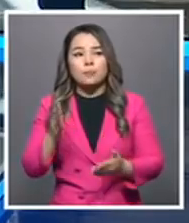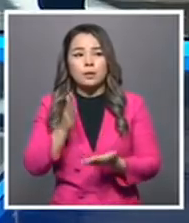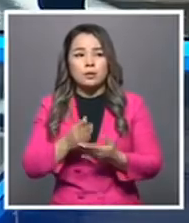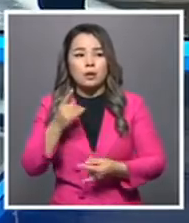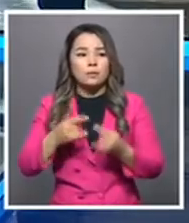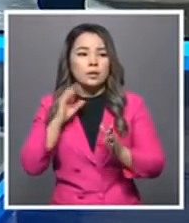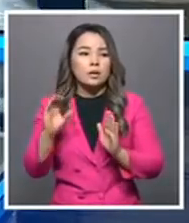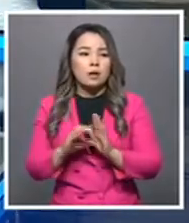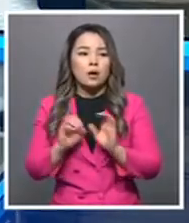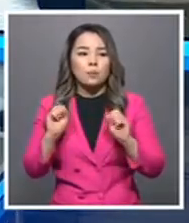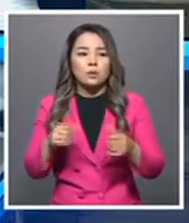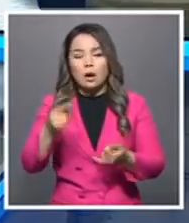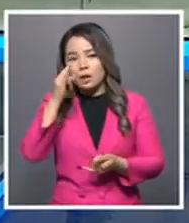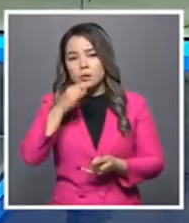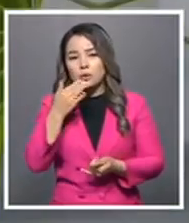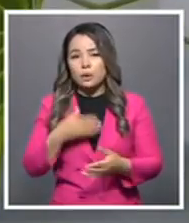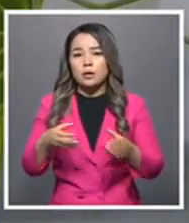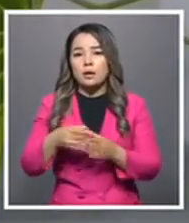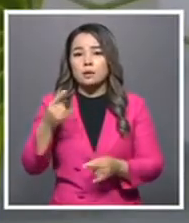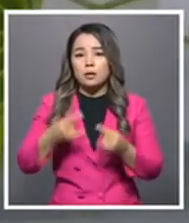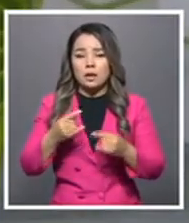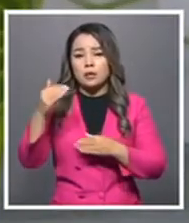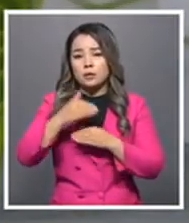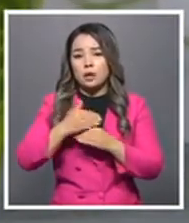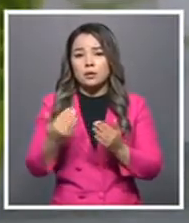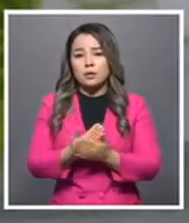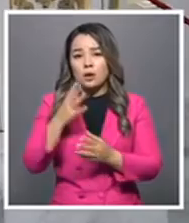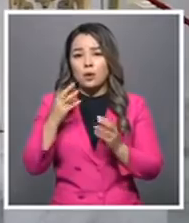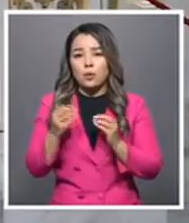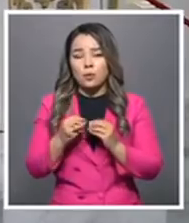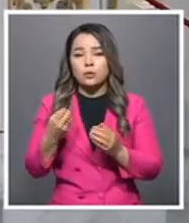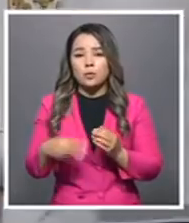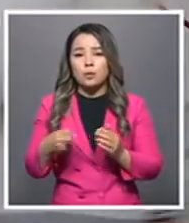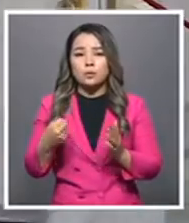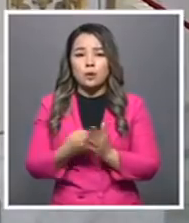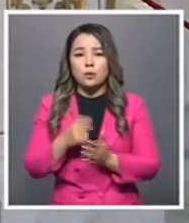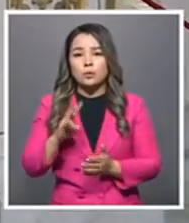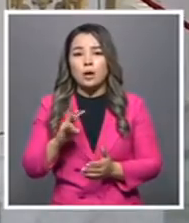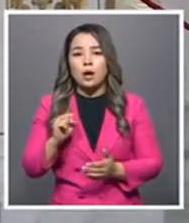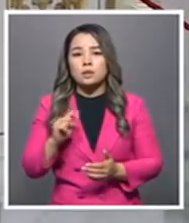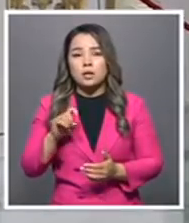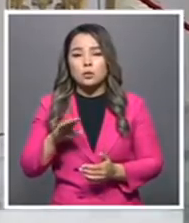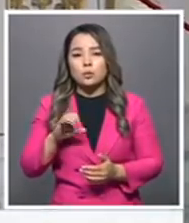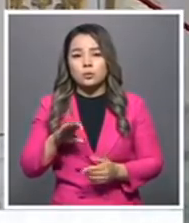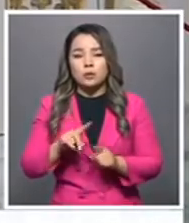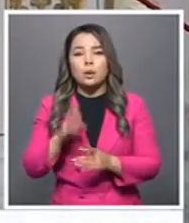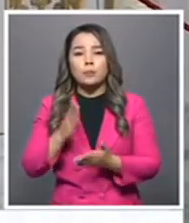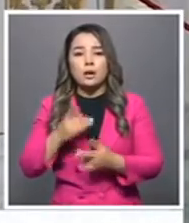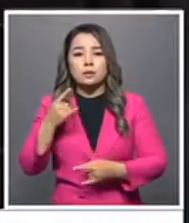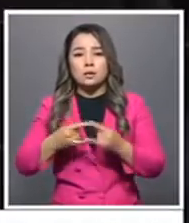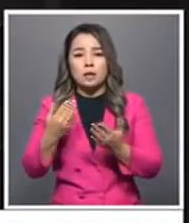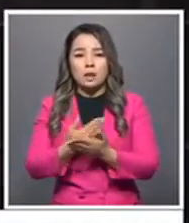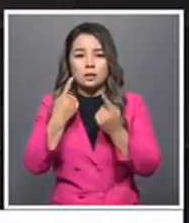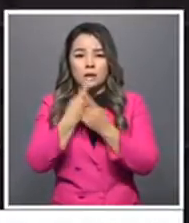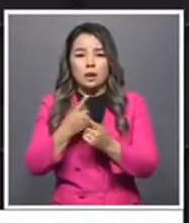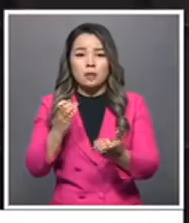тыңдай аласыздар. Қазақстан ұлттық телеарнасы бүгін кешкі сағат 10:20-дан бастап Әзірет Сұлтан мешітінен тікелей эфирде хабар таратады.